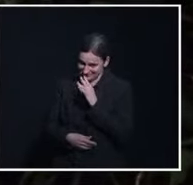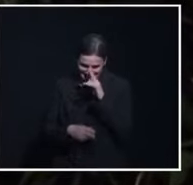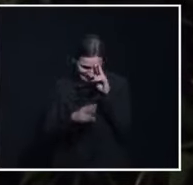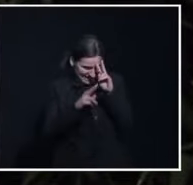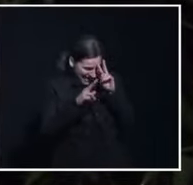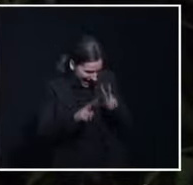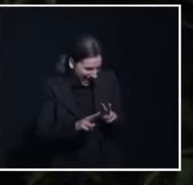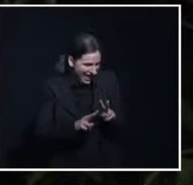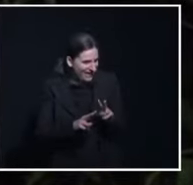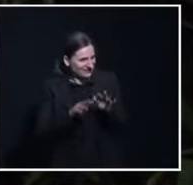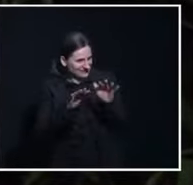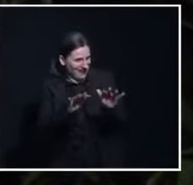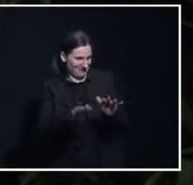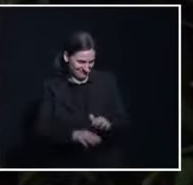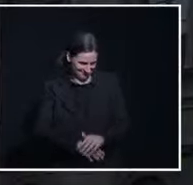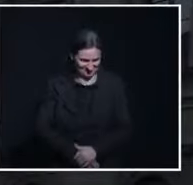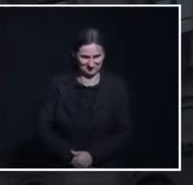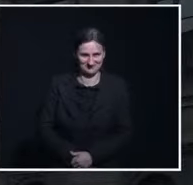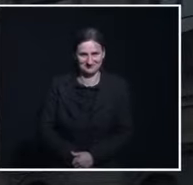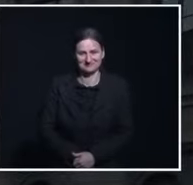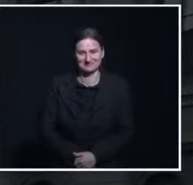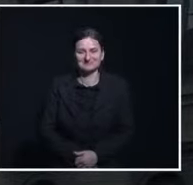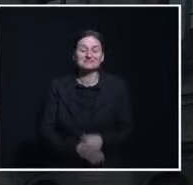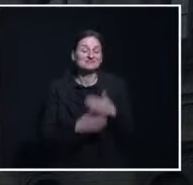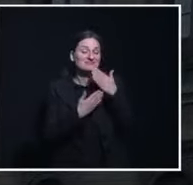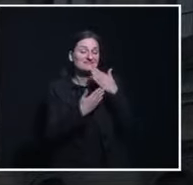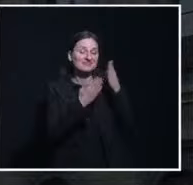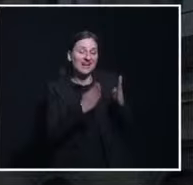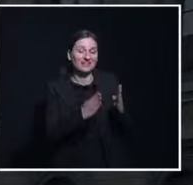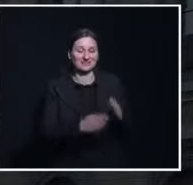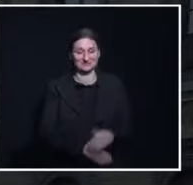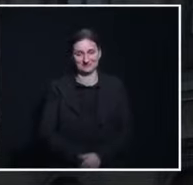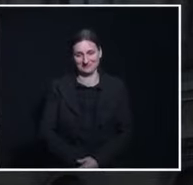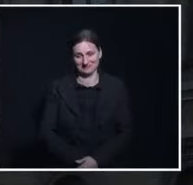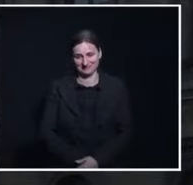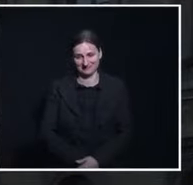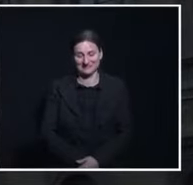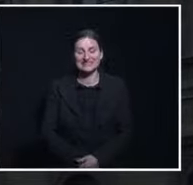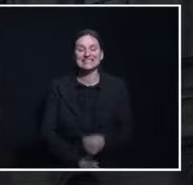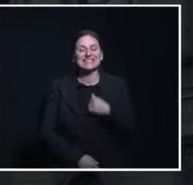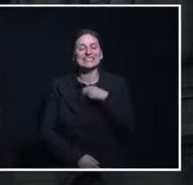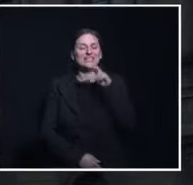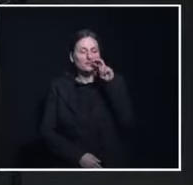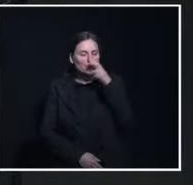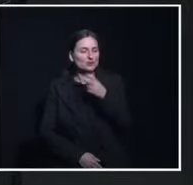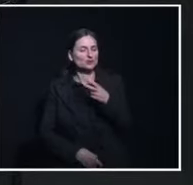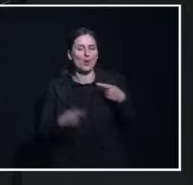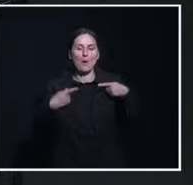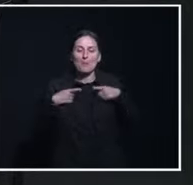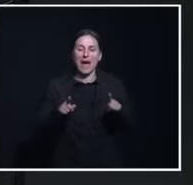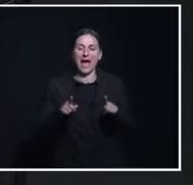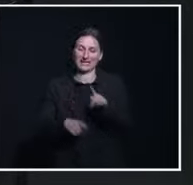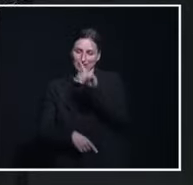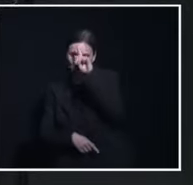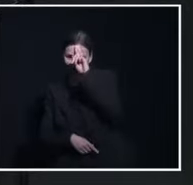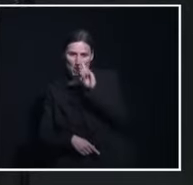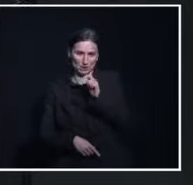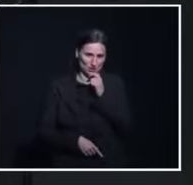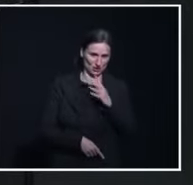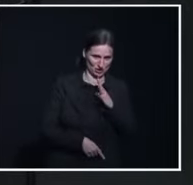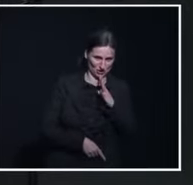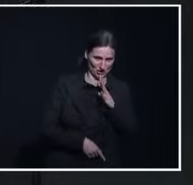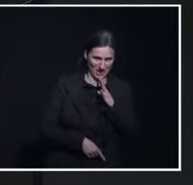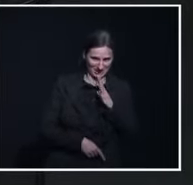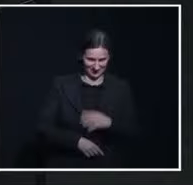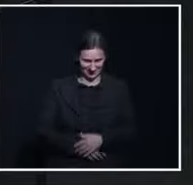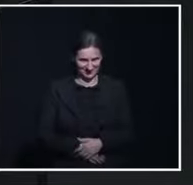to have you here today. Thank you so much. Ich versuche immer parallel zu übersetzen. Have you